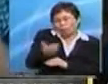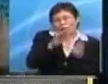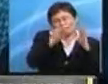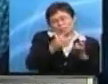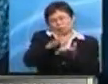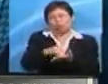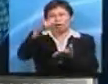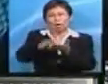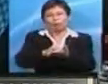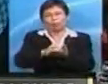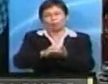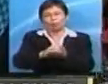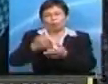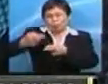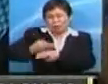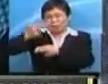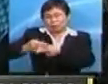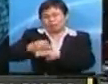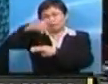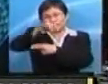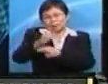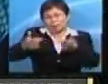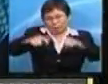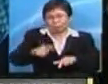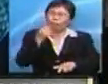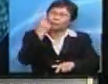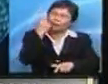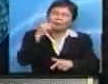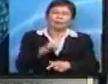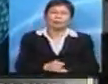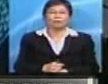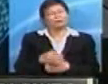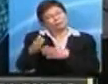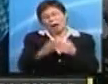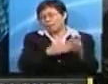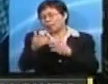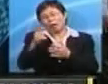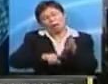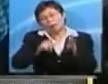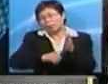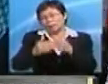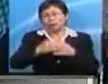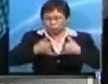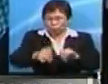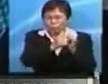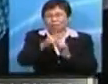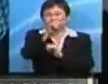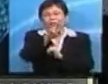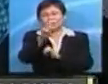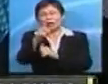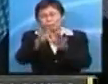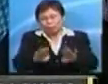ini. Baik, itu antara ringkasan daripada sidang media yang berlangsung sebentar tadi. Walau apa sekalipun, teruskan bersama dengan kami di TV1 kerana